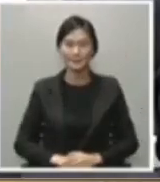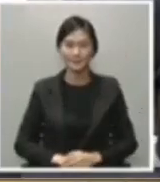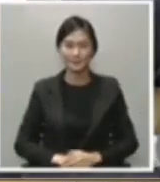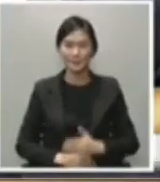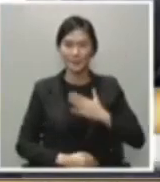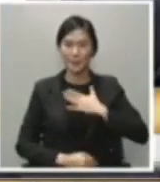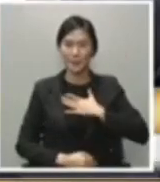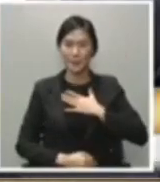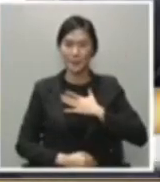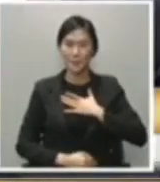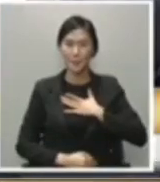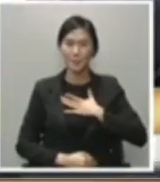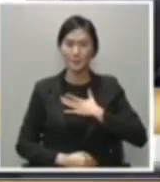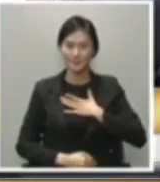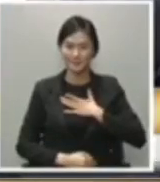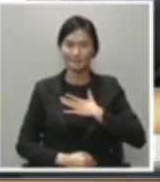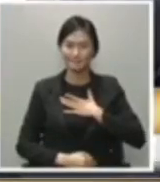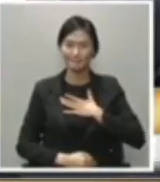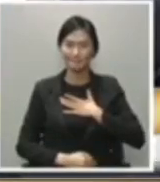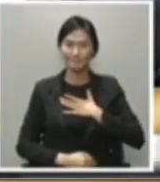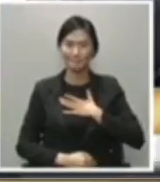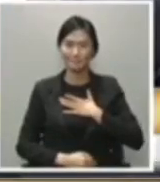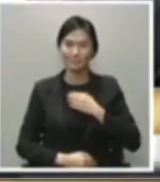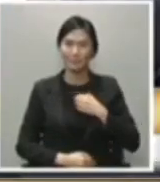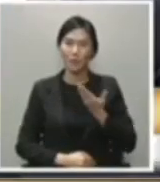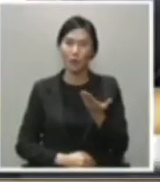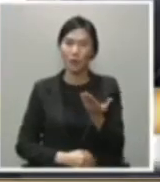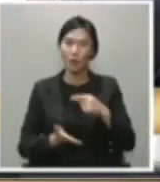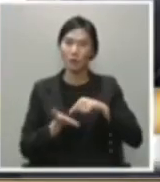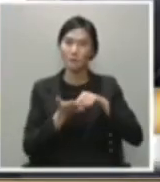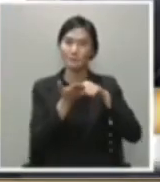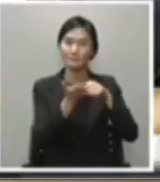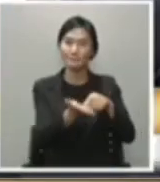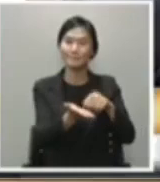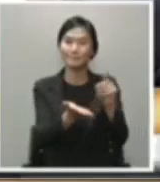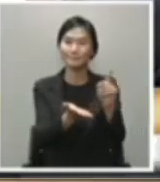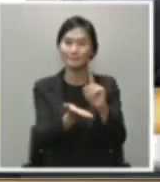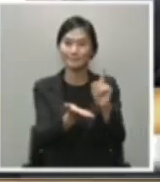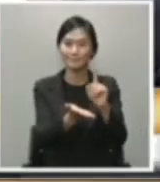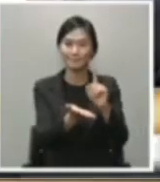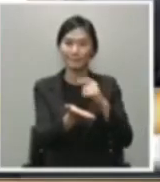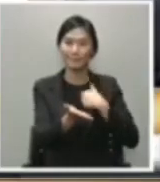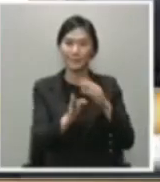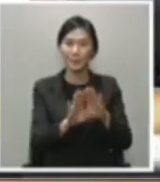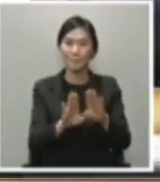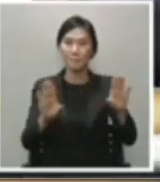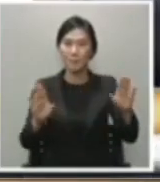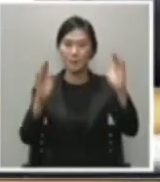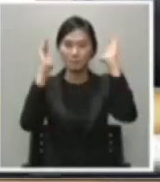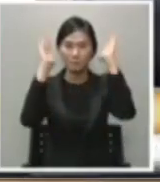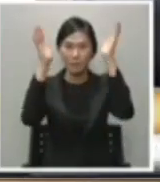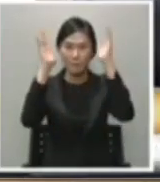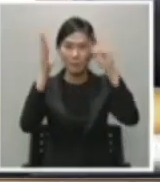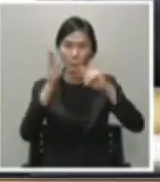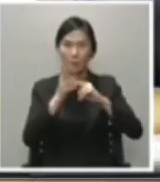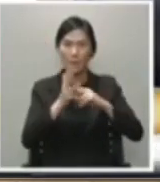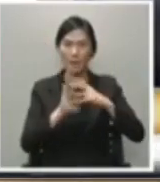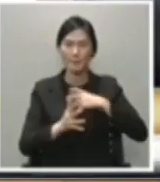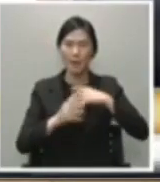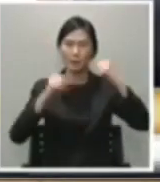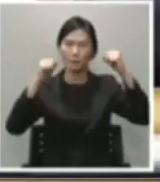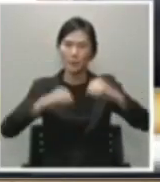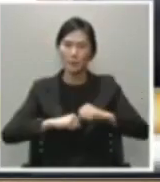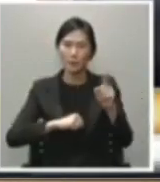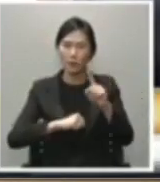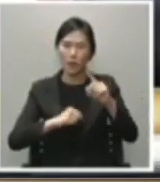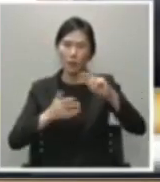กับผมเป็นคนหนึ่งที่ได้ขอเสนอยื่นยติขอเปิดอภิปรายทั่วไปเพื่อลงมติไ